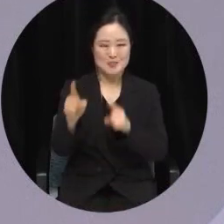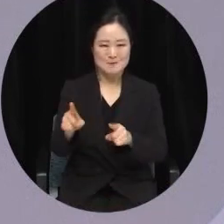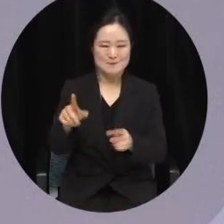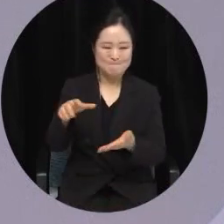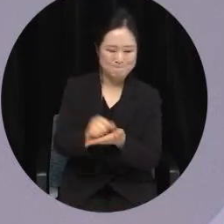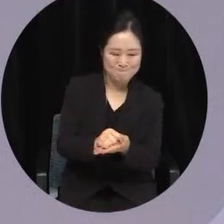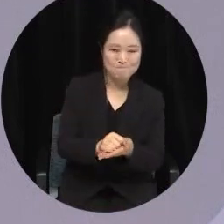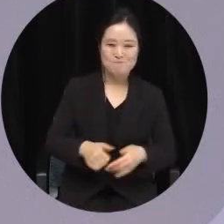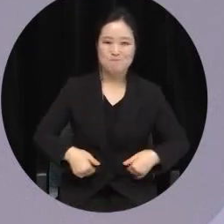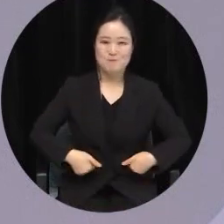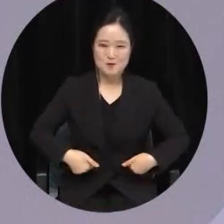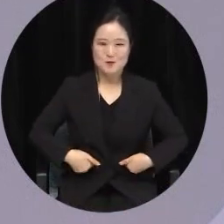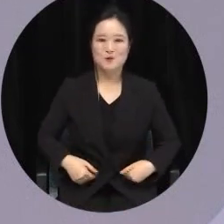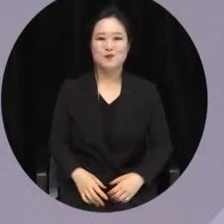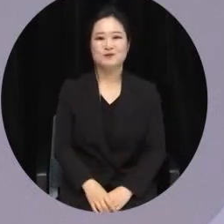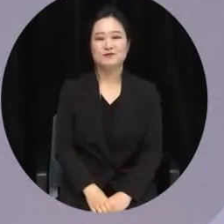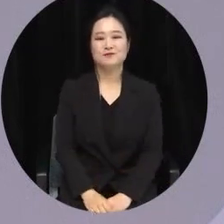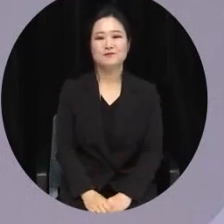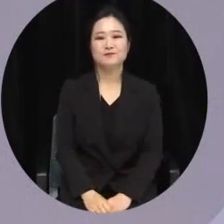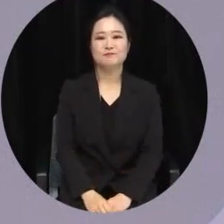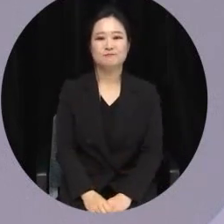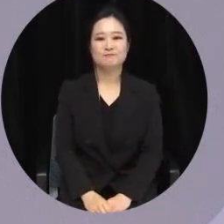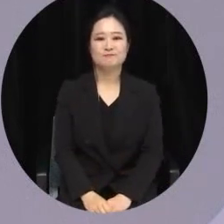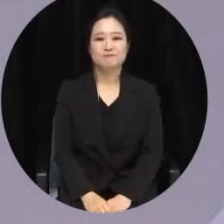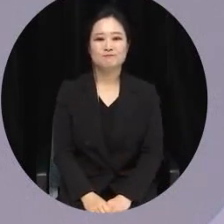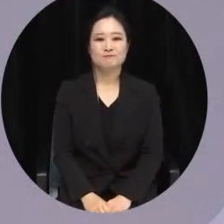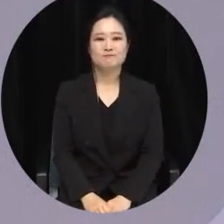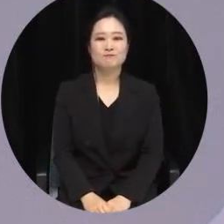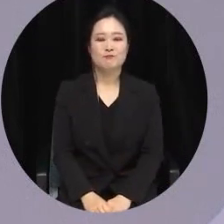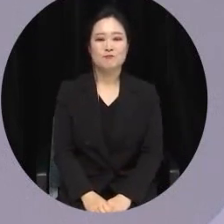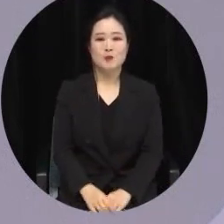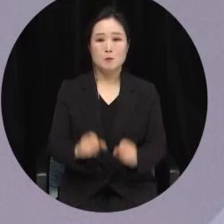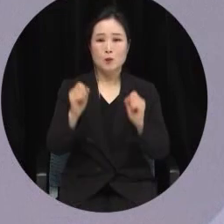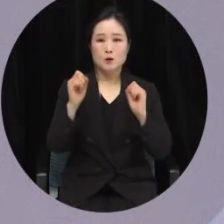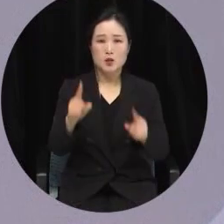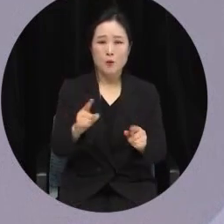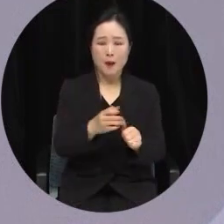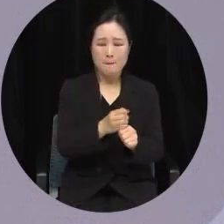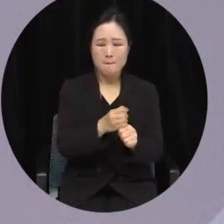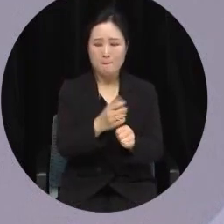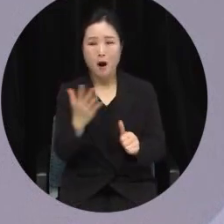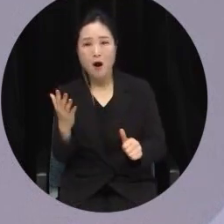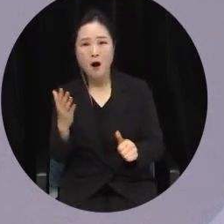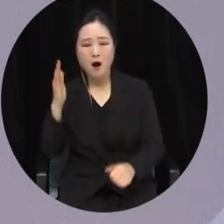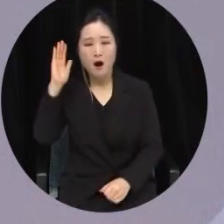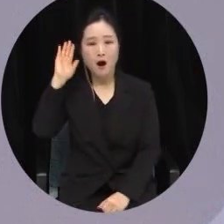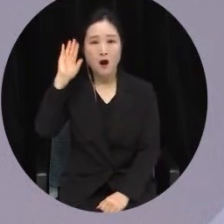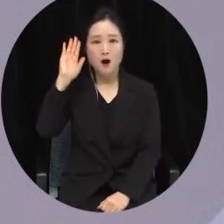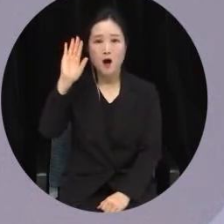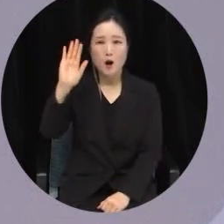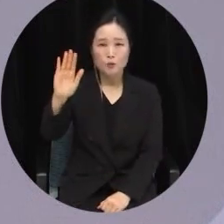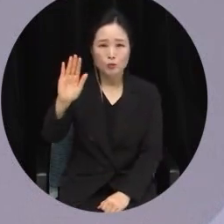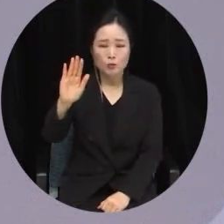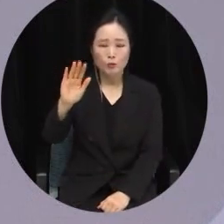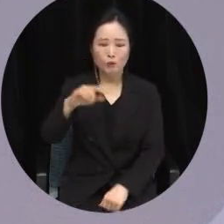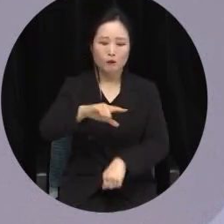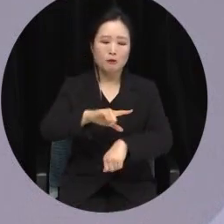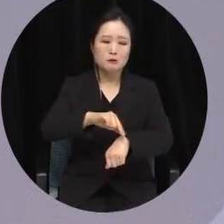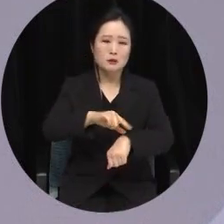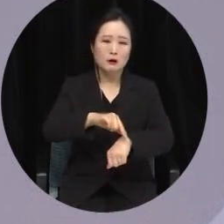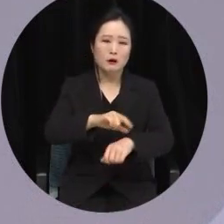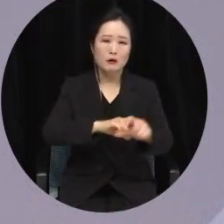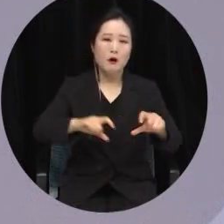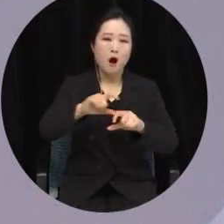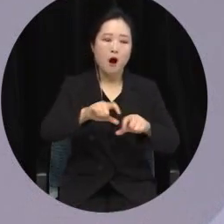때 배띄워야 합니다. 이번 기회를 놓치면 또 얼마나 많은 시간이 허송세월